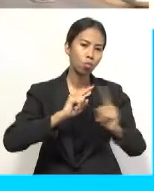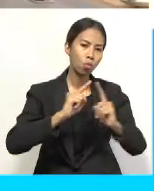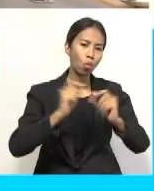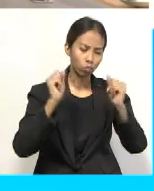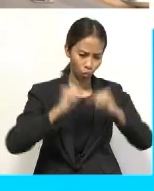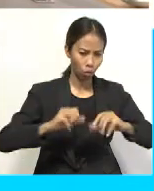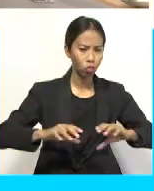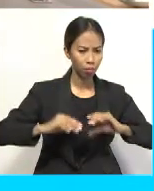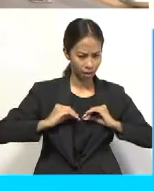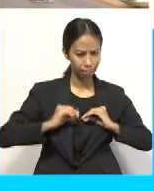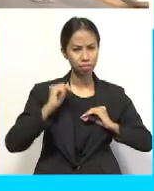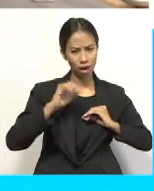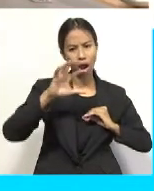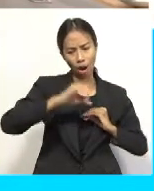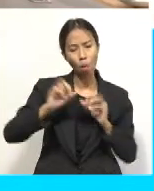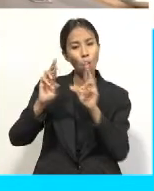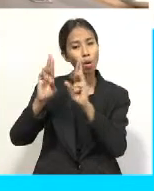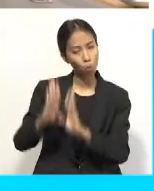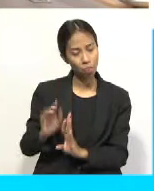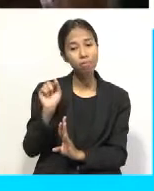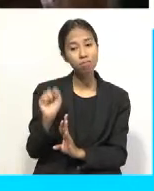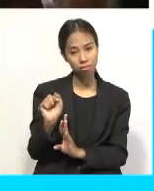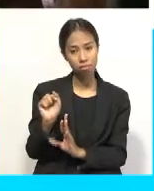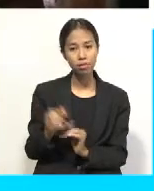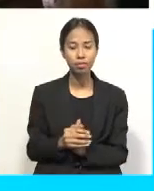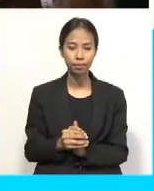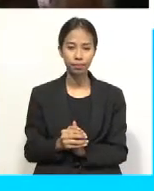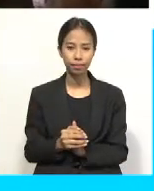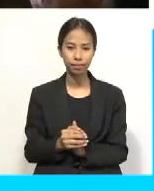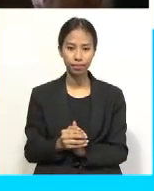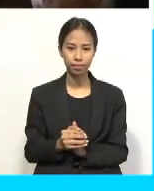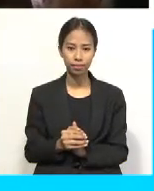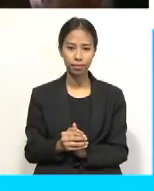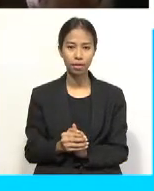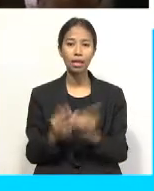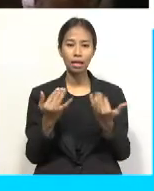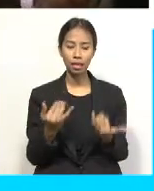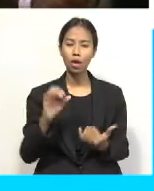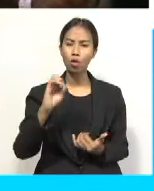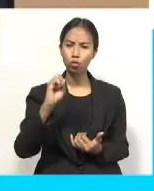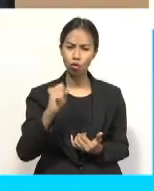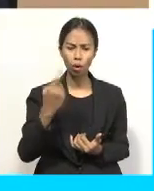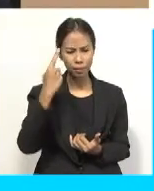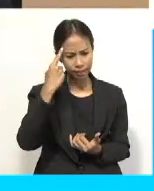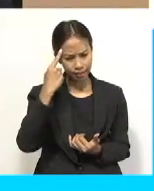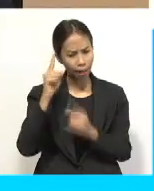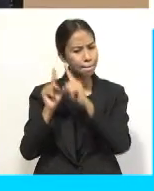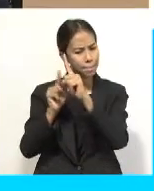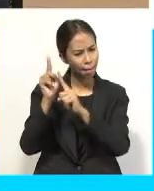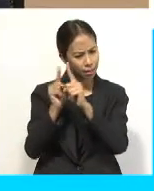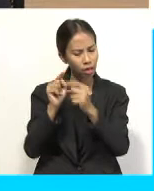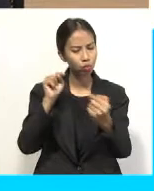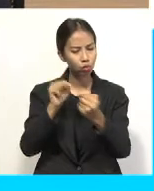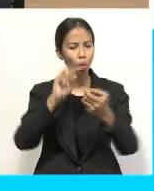ล้วก็ให้ได้รูปแบบนี้ขึ้นมาส่วนเขาบอกว่าในการจัดต่อคีแคสเนี่ยก็ได้ประเมินแล้วว่าจะมีปัญหาเกิดขึ้น